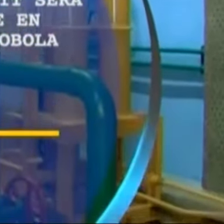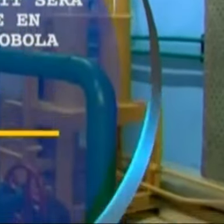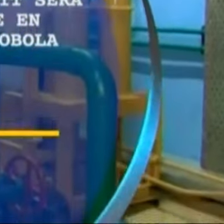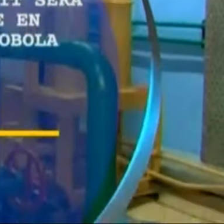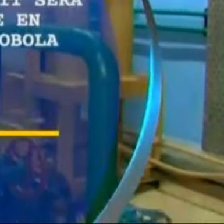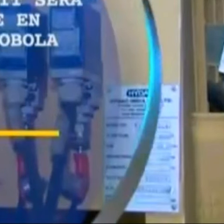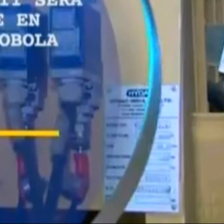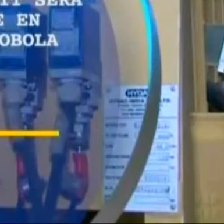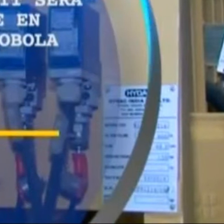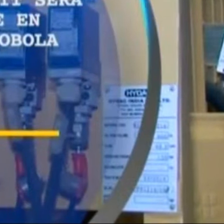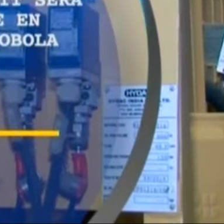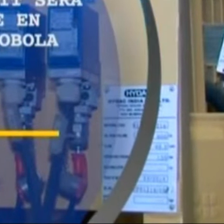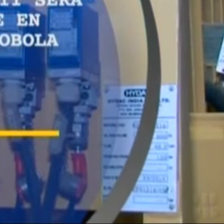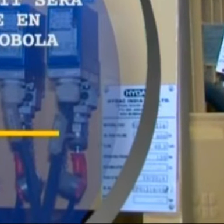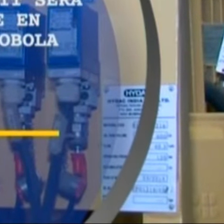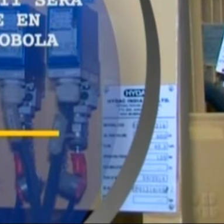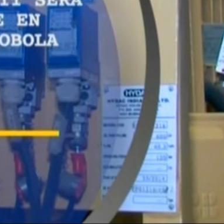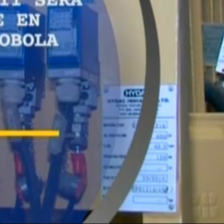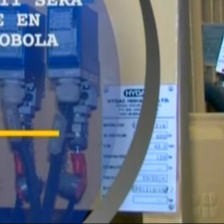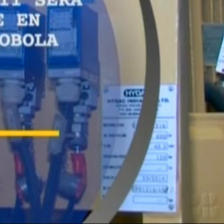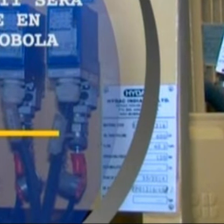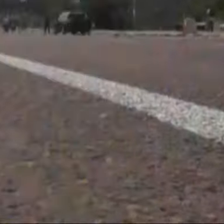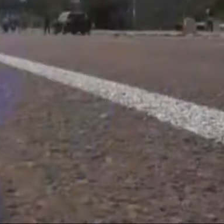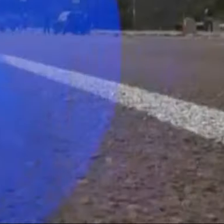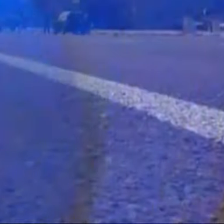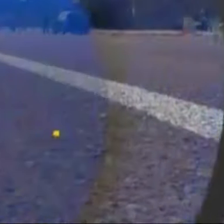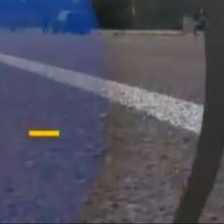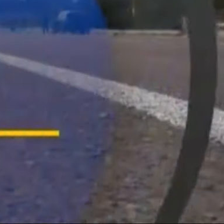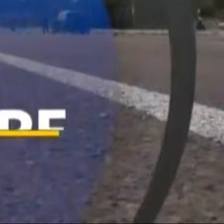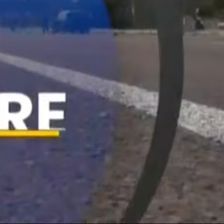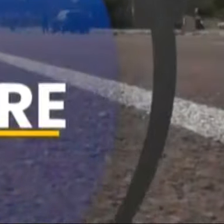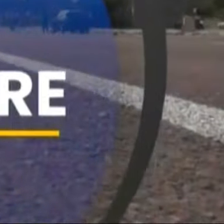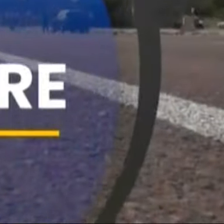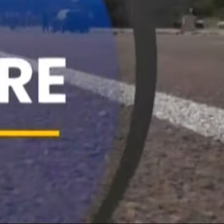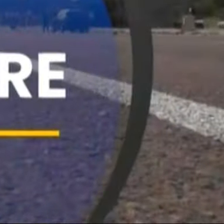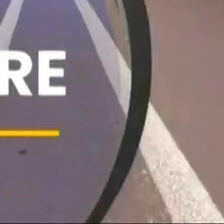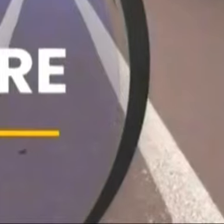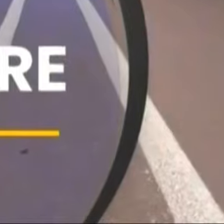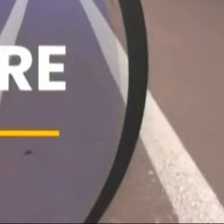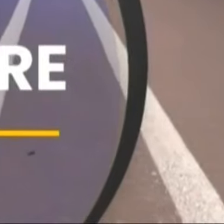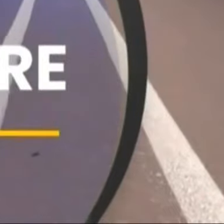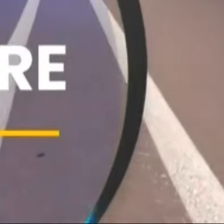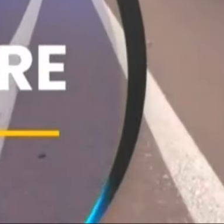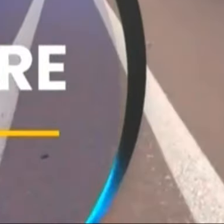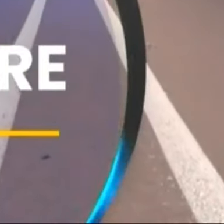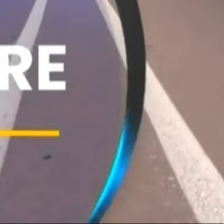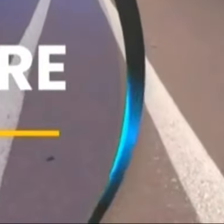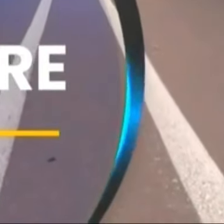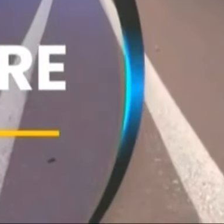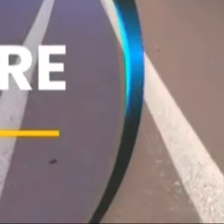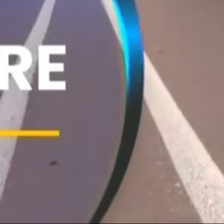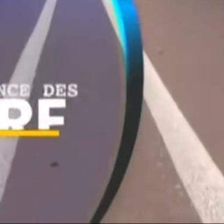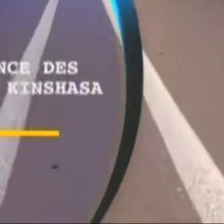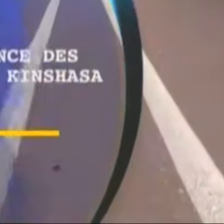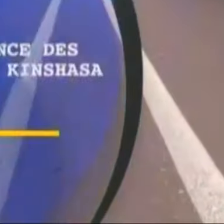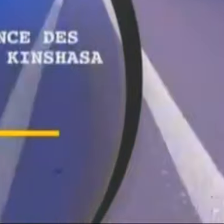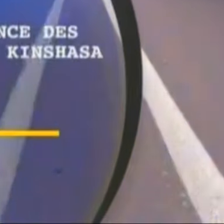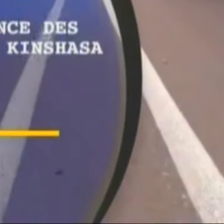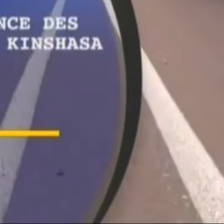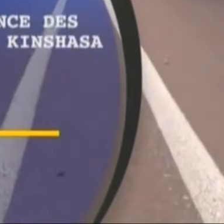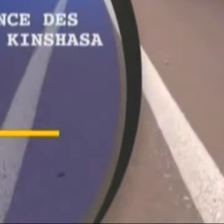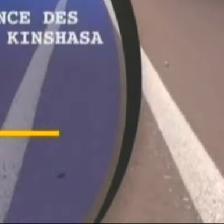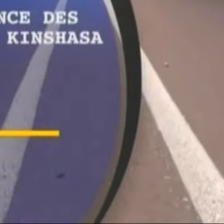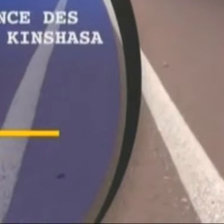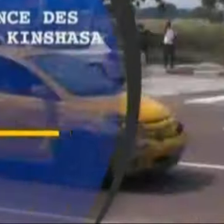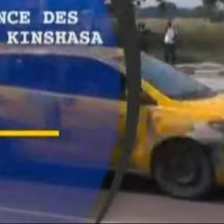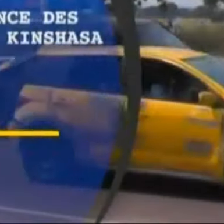de l'aéroport international d'Ondjili a causé une dizaine de morts. Cela suscite plusieurs interrogations sur la nécessité de renforcer les